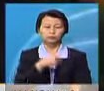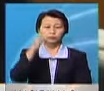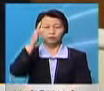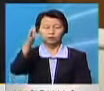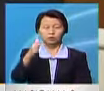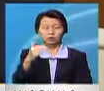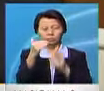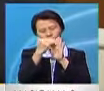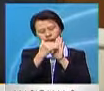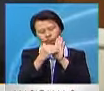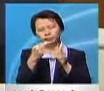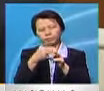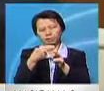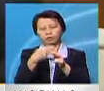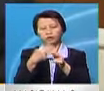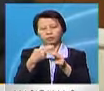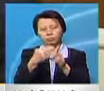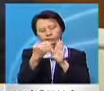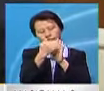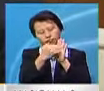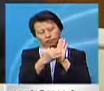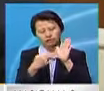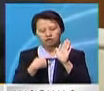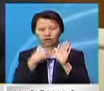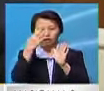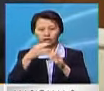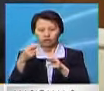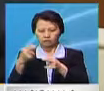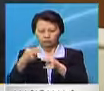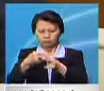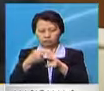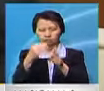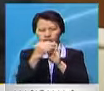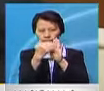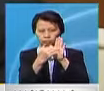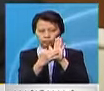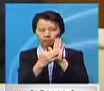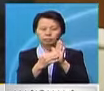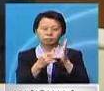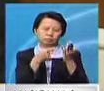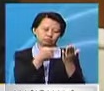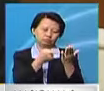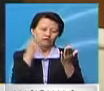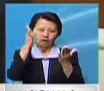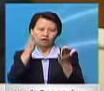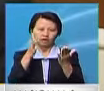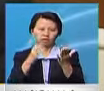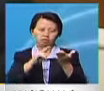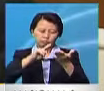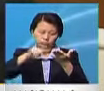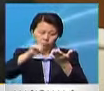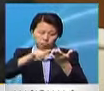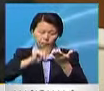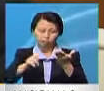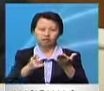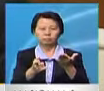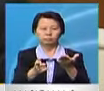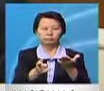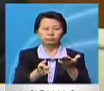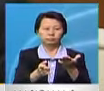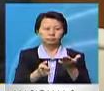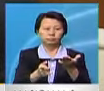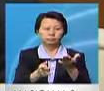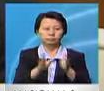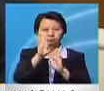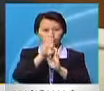Kita akan senarai pendekkan lah ya. Walaupun ramai, kita akan senarai pendekkan dan kita akan juga menyemak latar